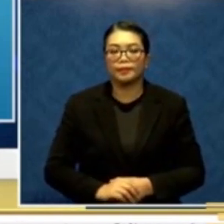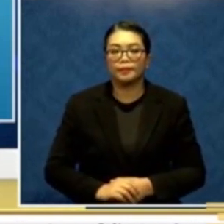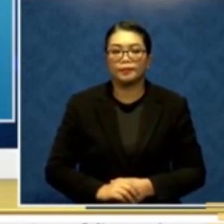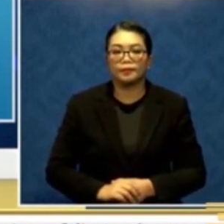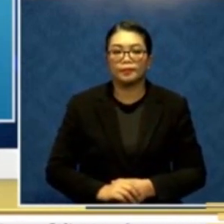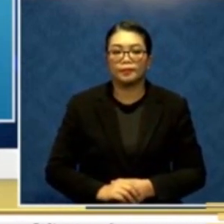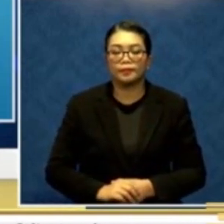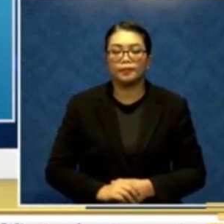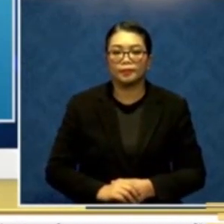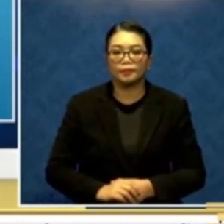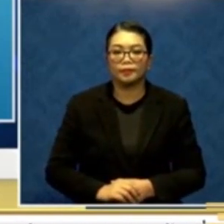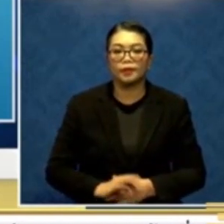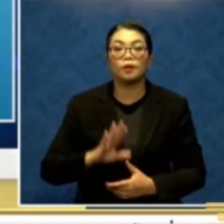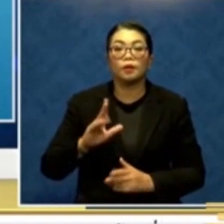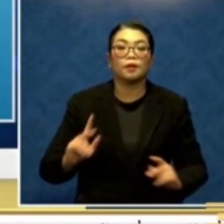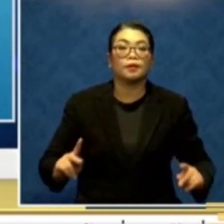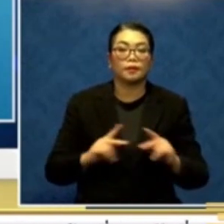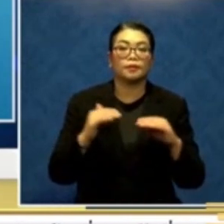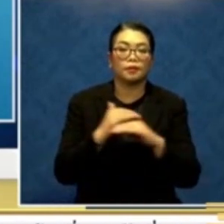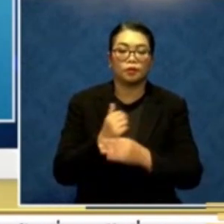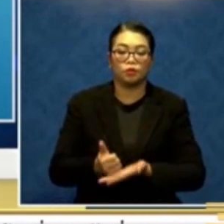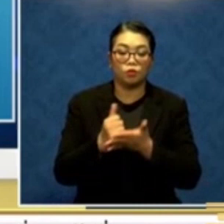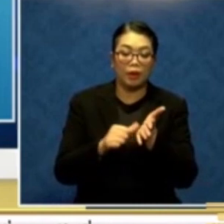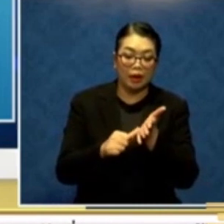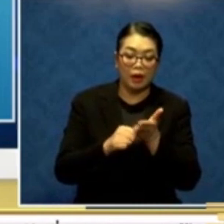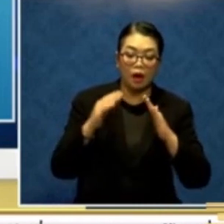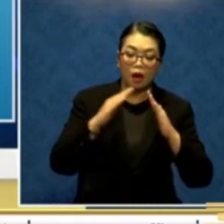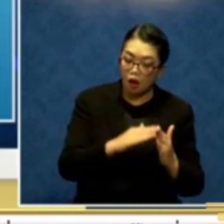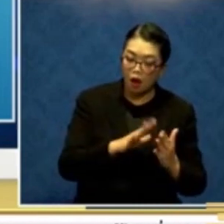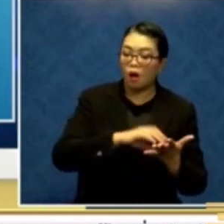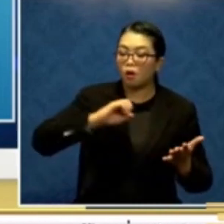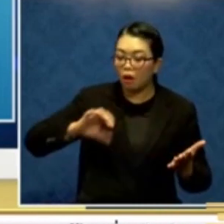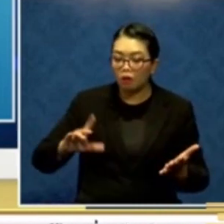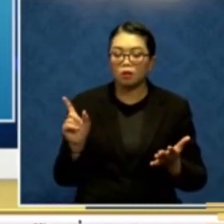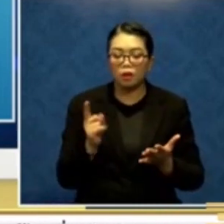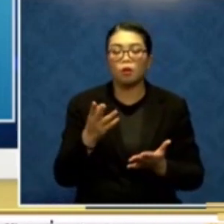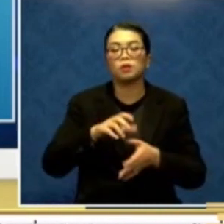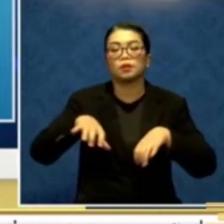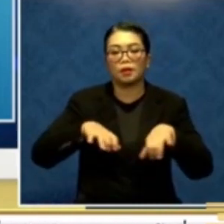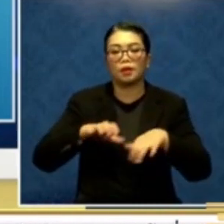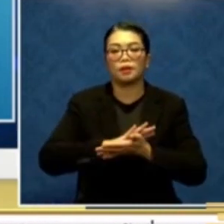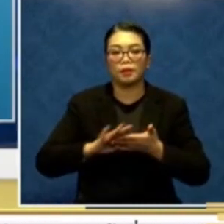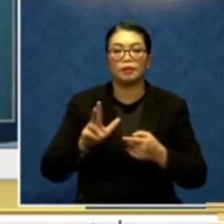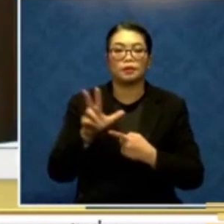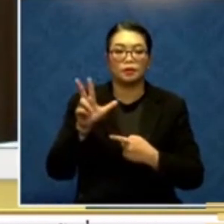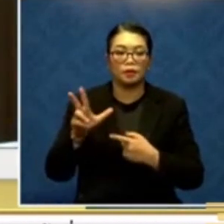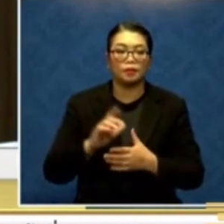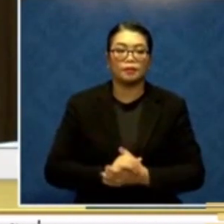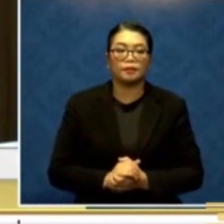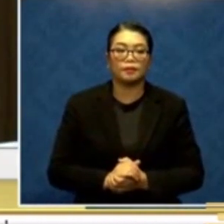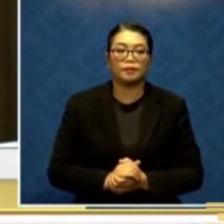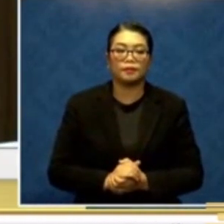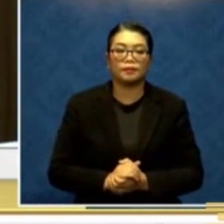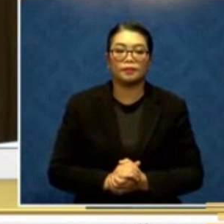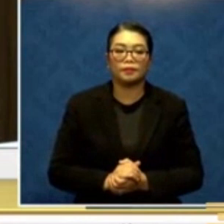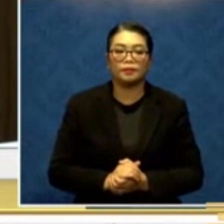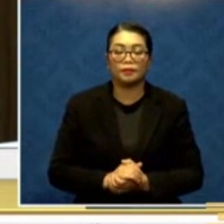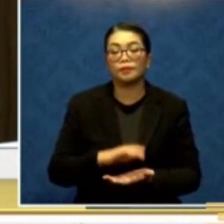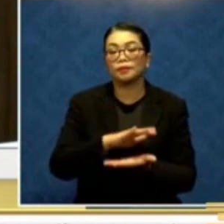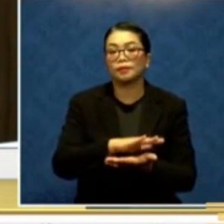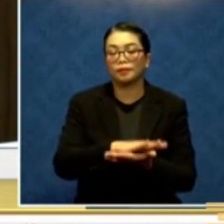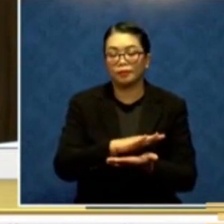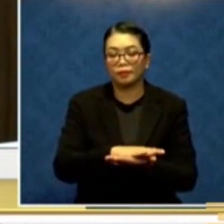บ